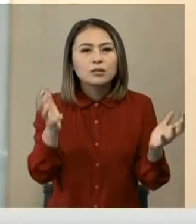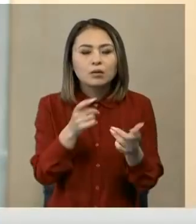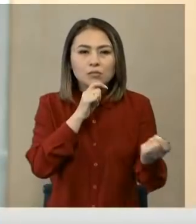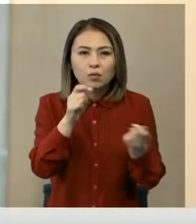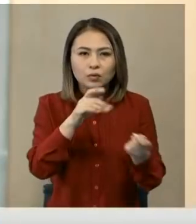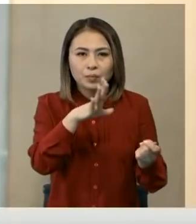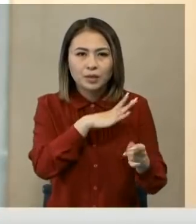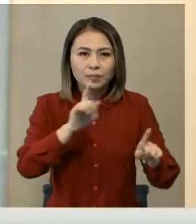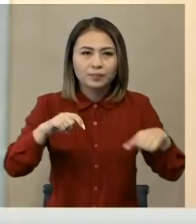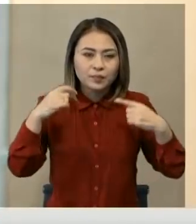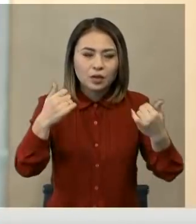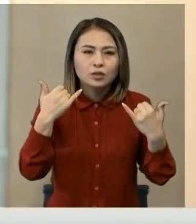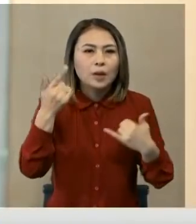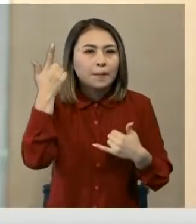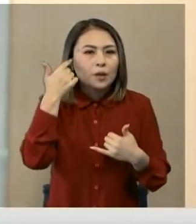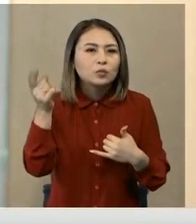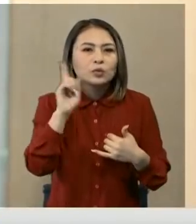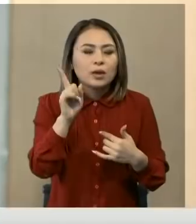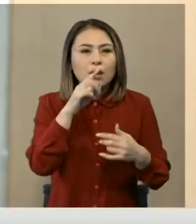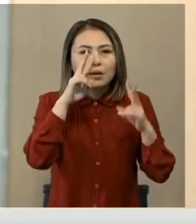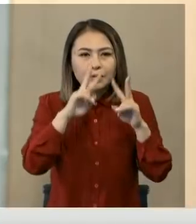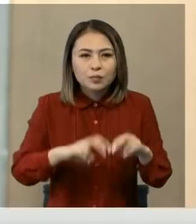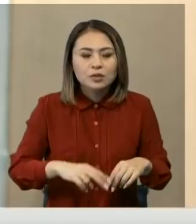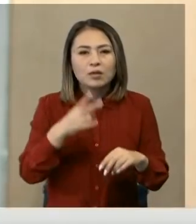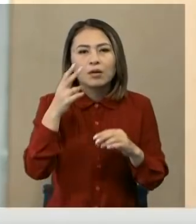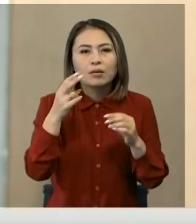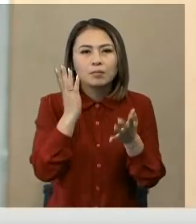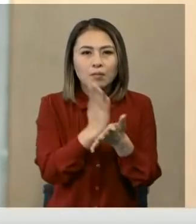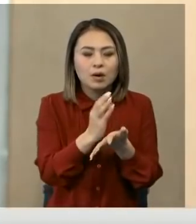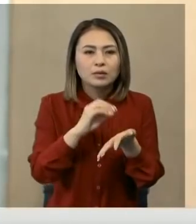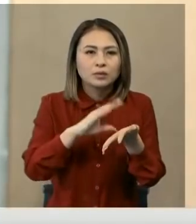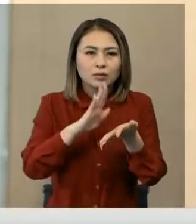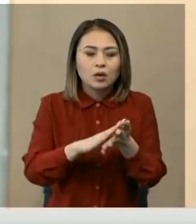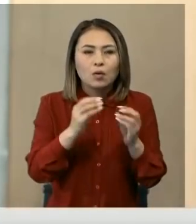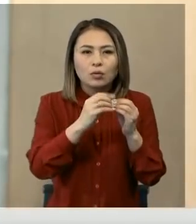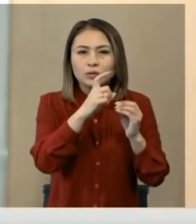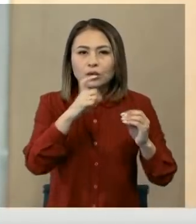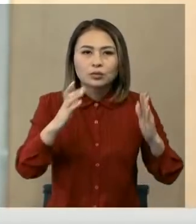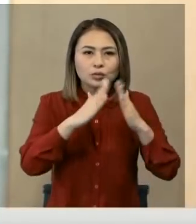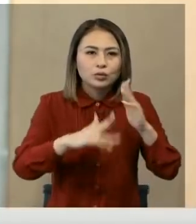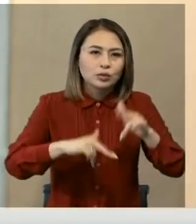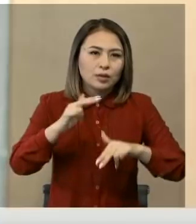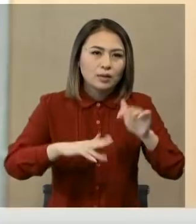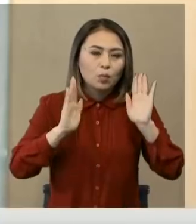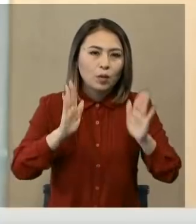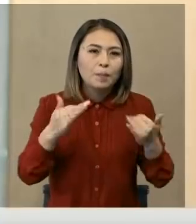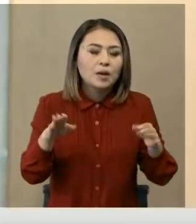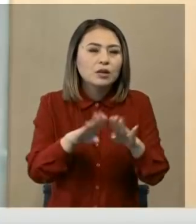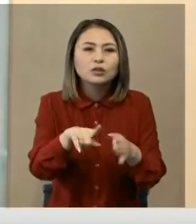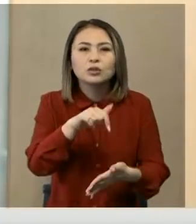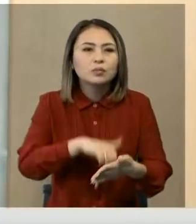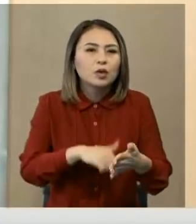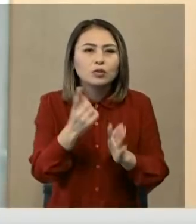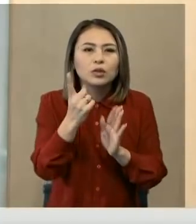берілді. Біздің бөлімше оларда экспертизаның 10 қорытындысы бар, 10 қабатты үй салынады деген. Бірақ не себеппен